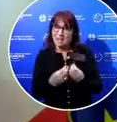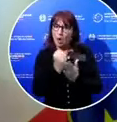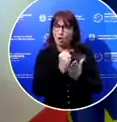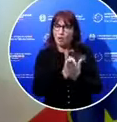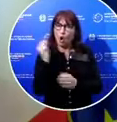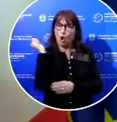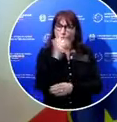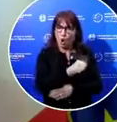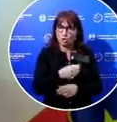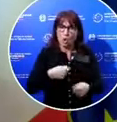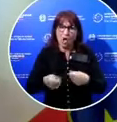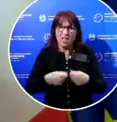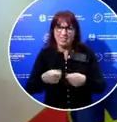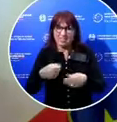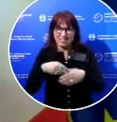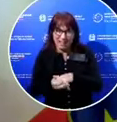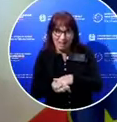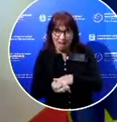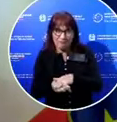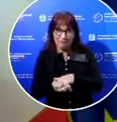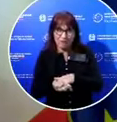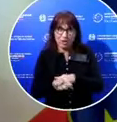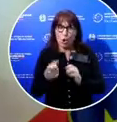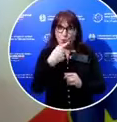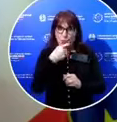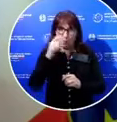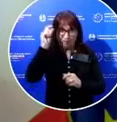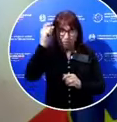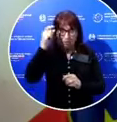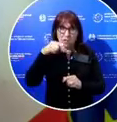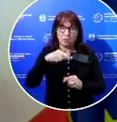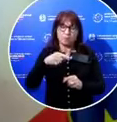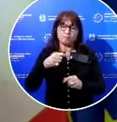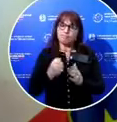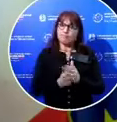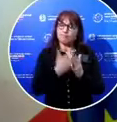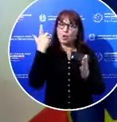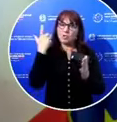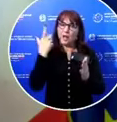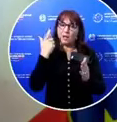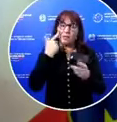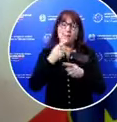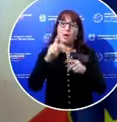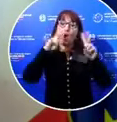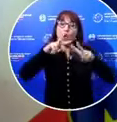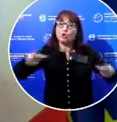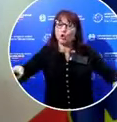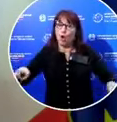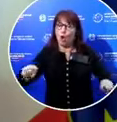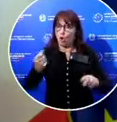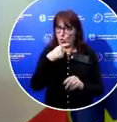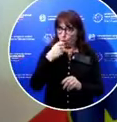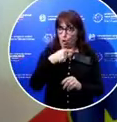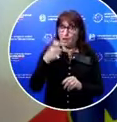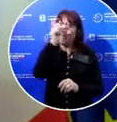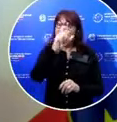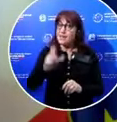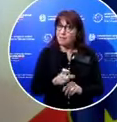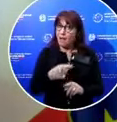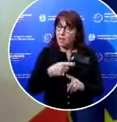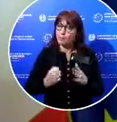il traffico illecito di stupefacenti, sono i pilastri dell'architettura internazionale sul controllo delle droghe. L'Italia inoltre